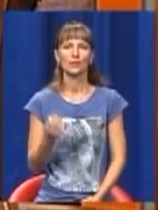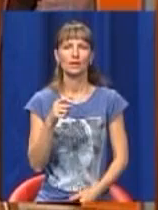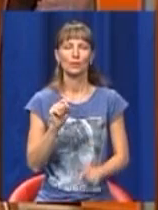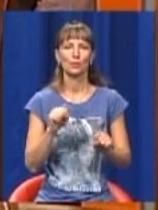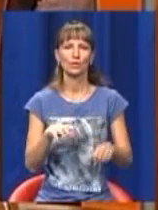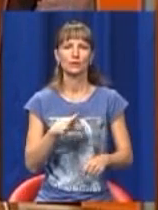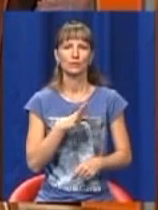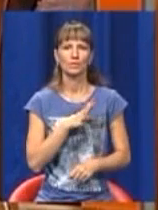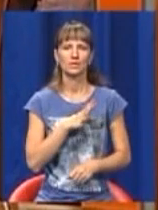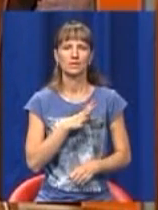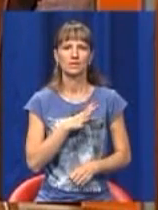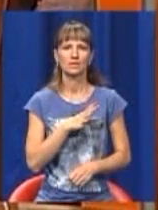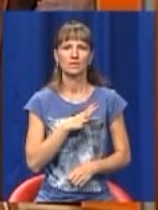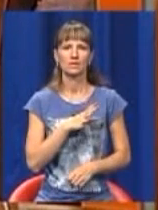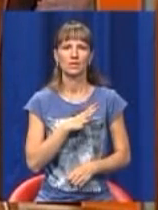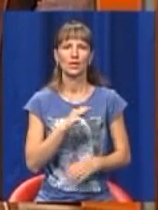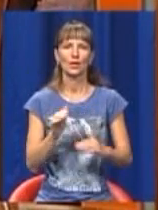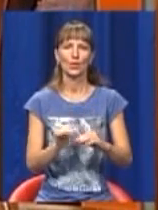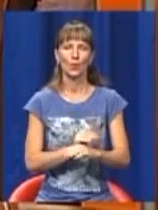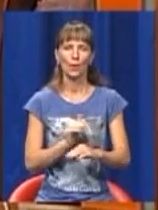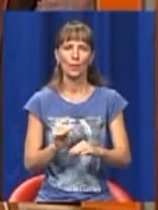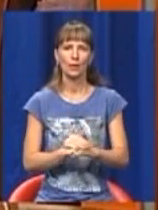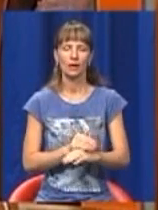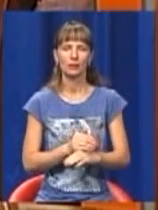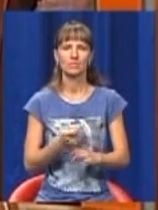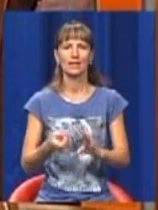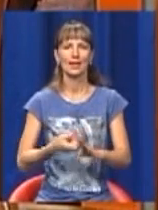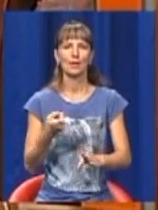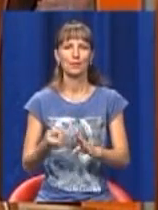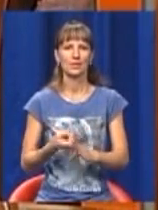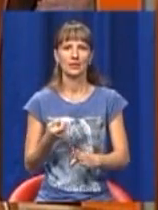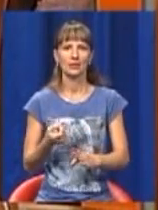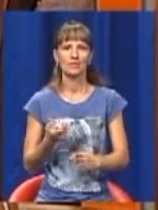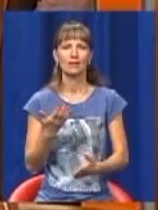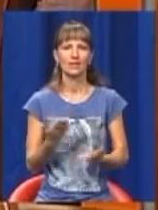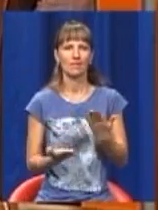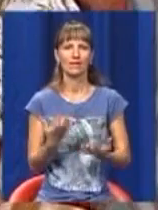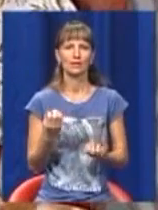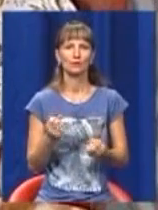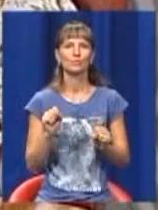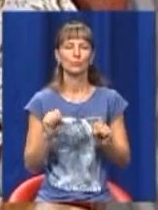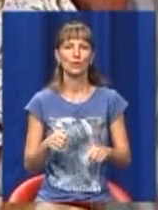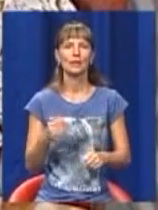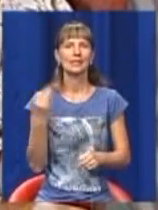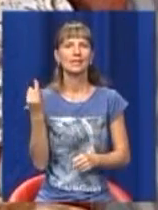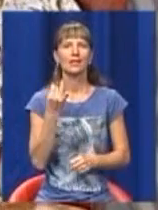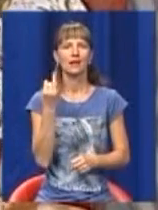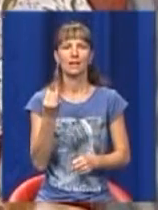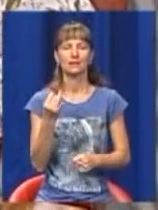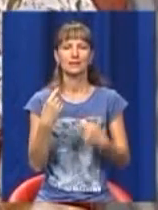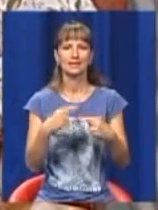бути доброю. Так, допитливою. Мабуть, ще. Ну, вона може